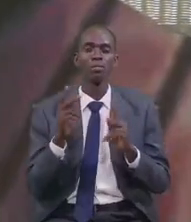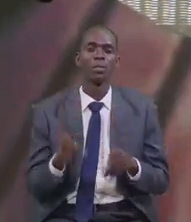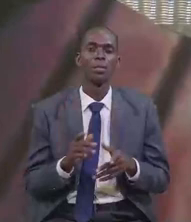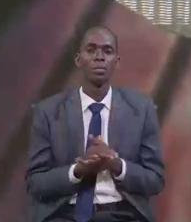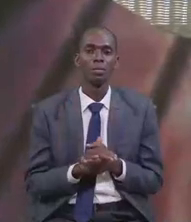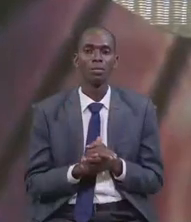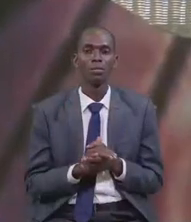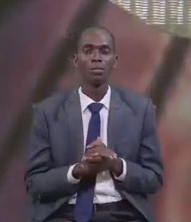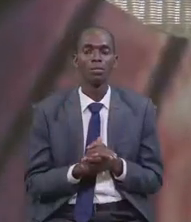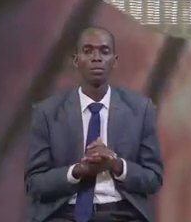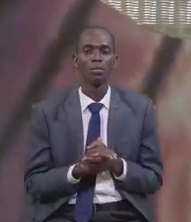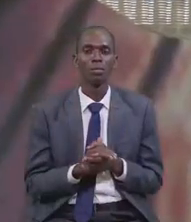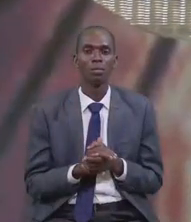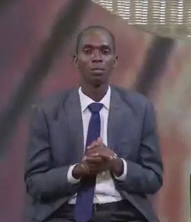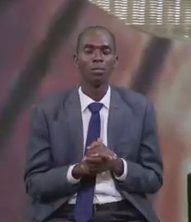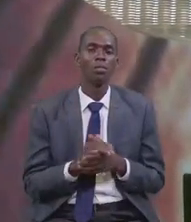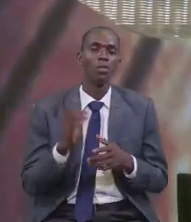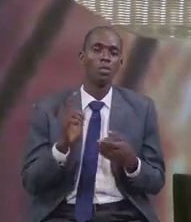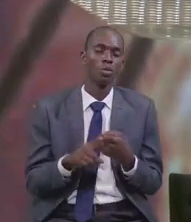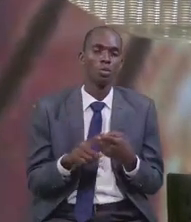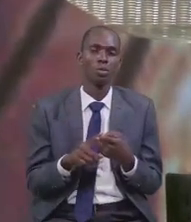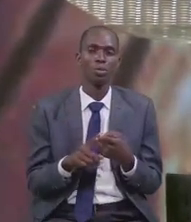Pour que quelqu'un